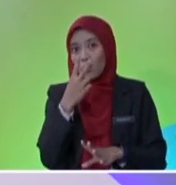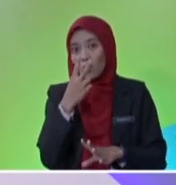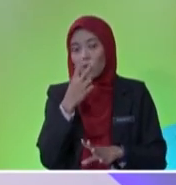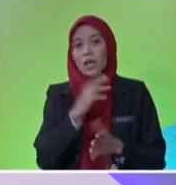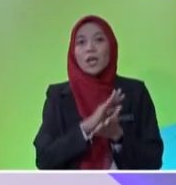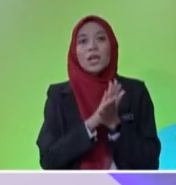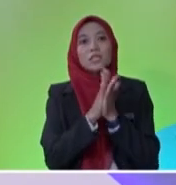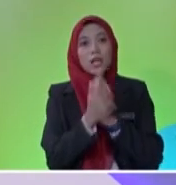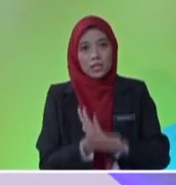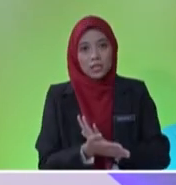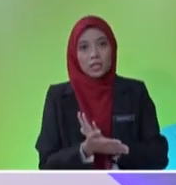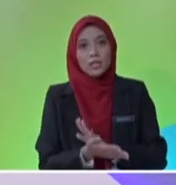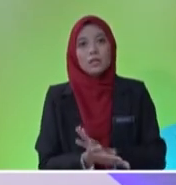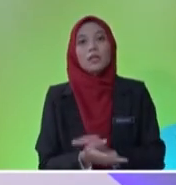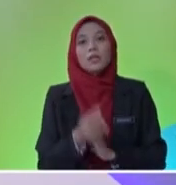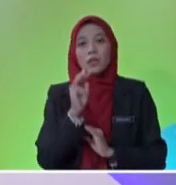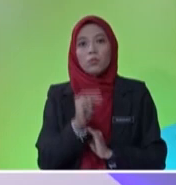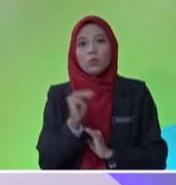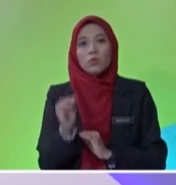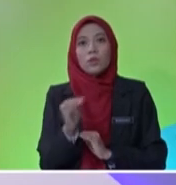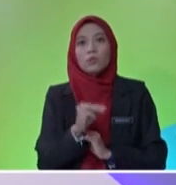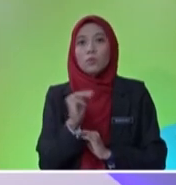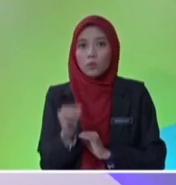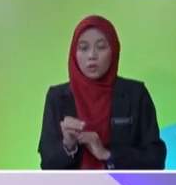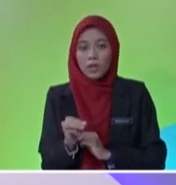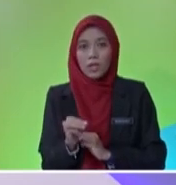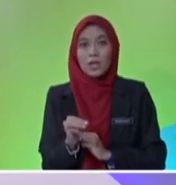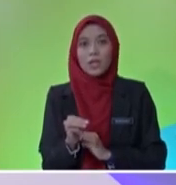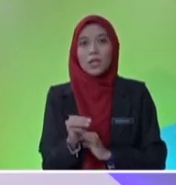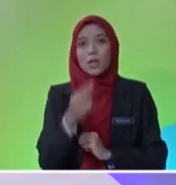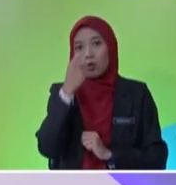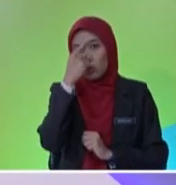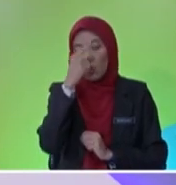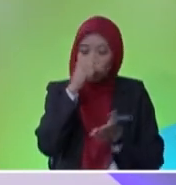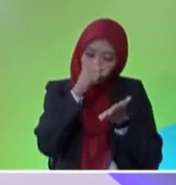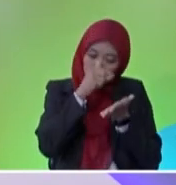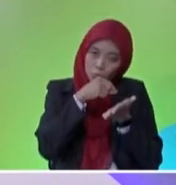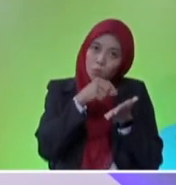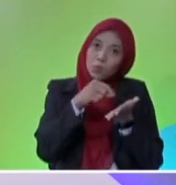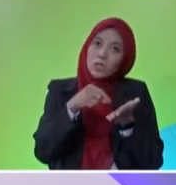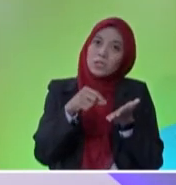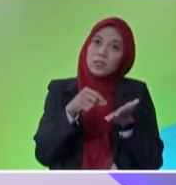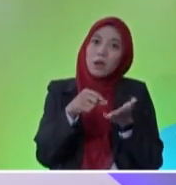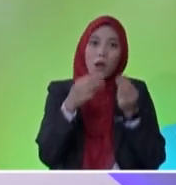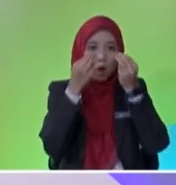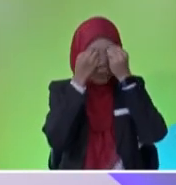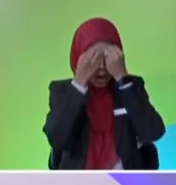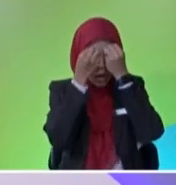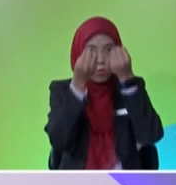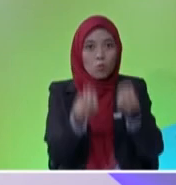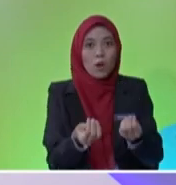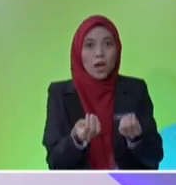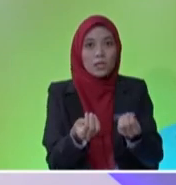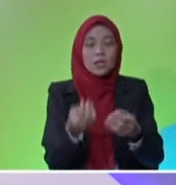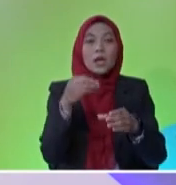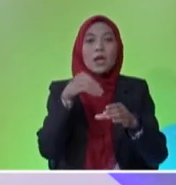cegukan bagi Mask kepada murid-murid yang berada di studio mencatat seberapa banyak maklumat ke dalam pete